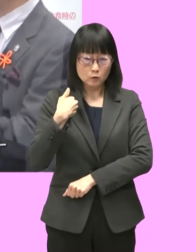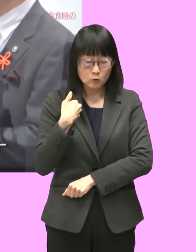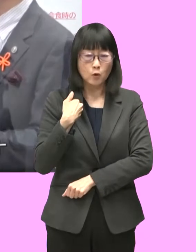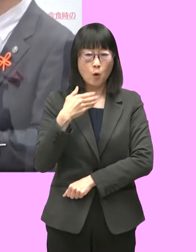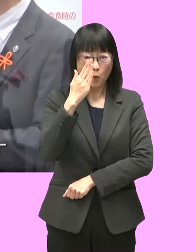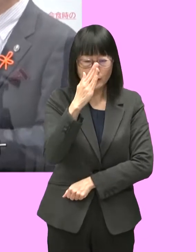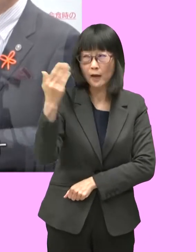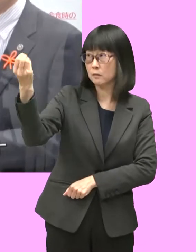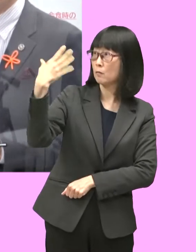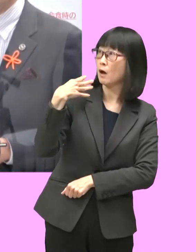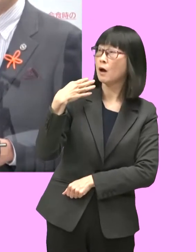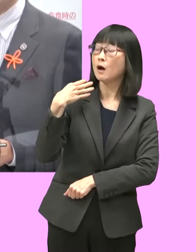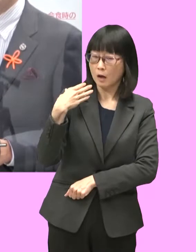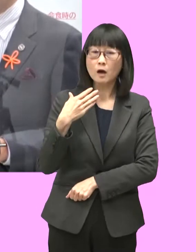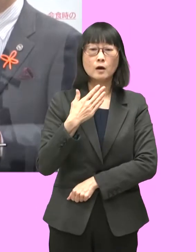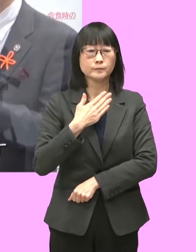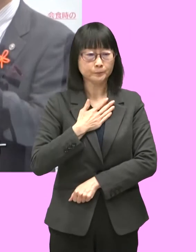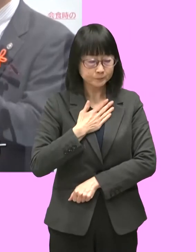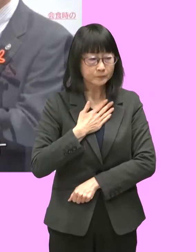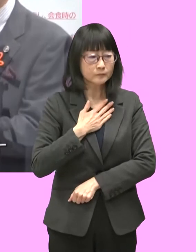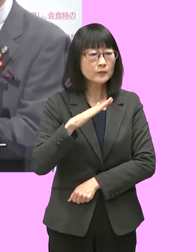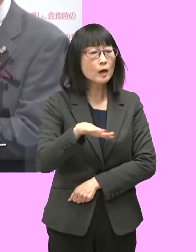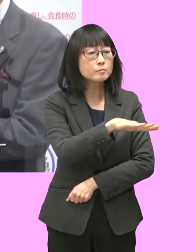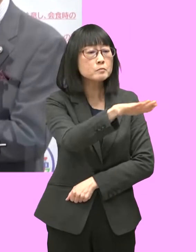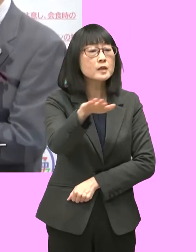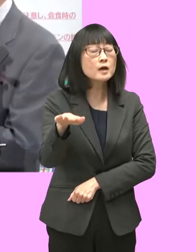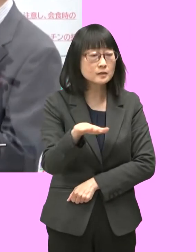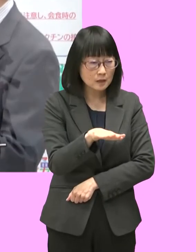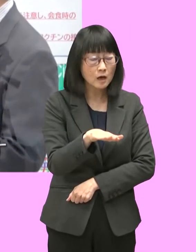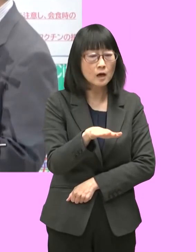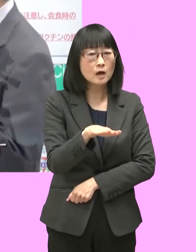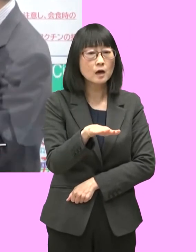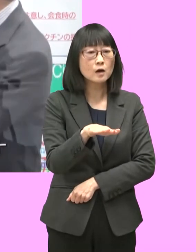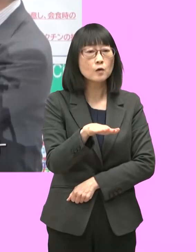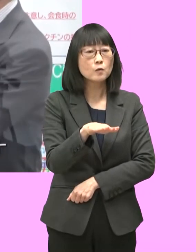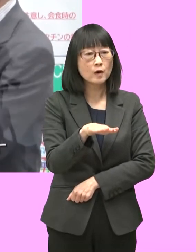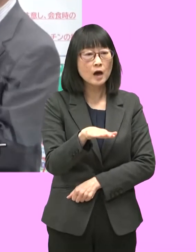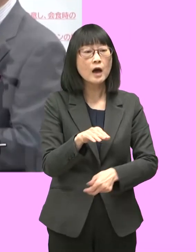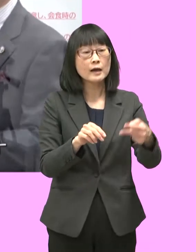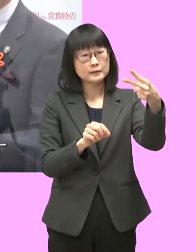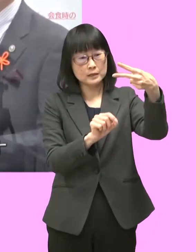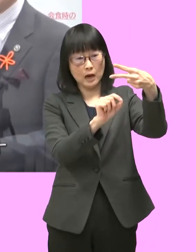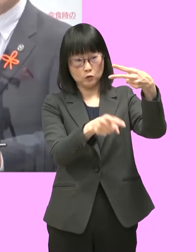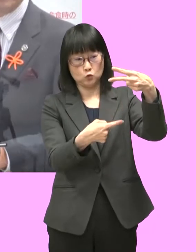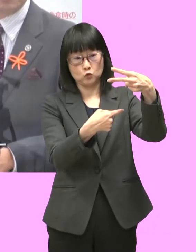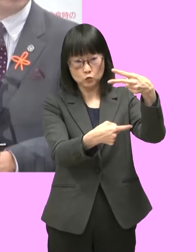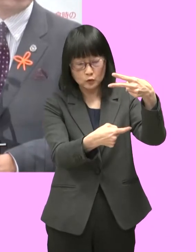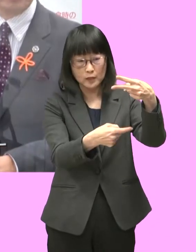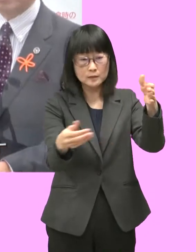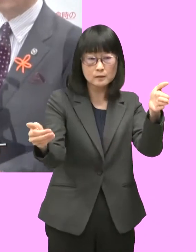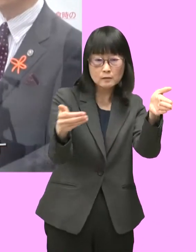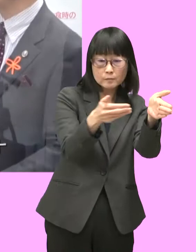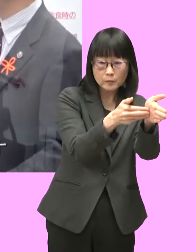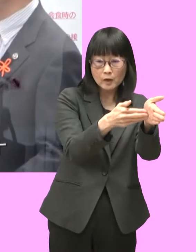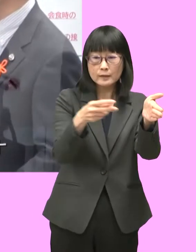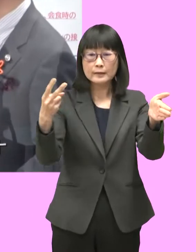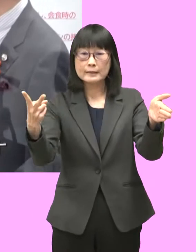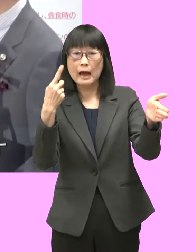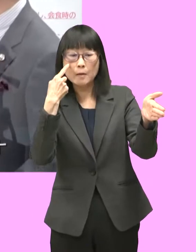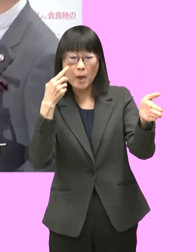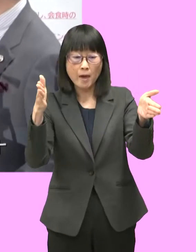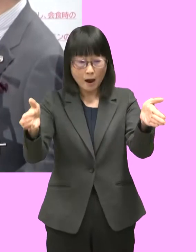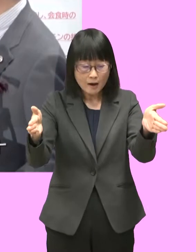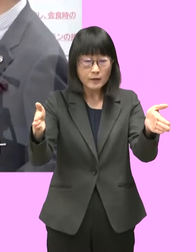に7ヶ月以上というか7ヶ月に達する方には、できる限りその方に7ヶ月の時点で打っていただけるように